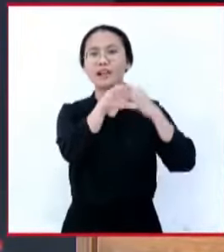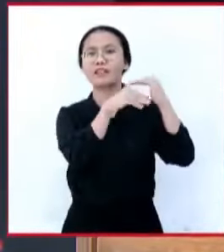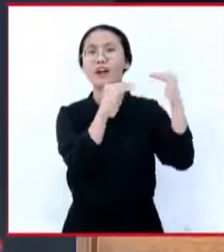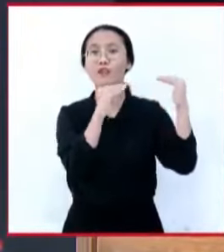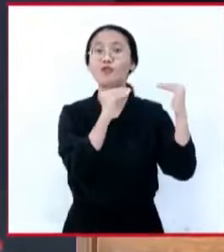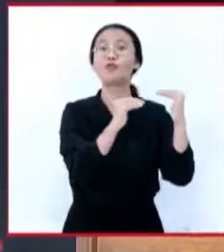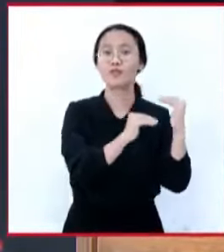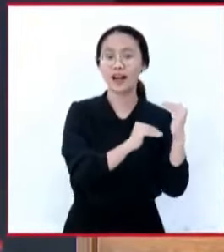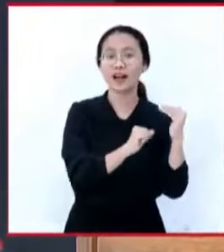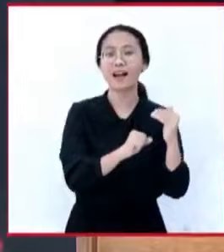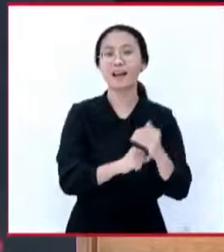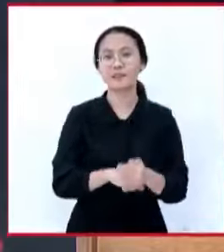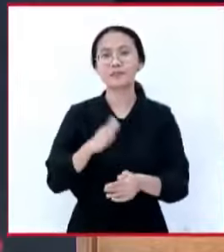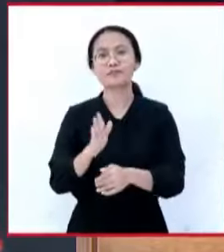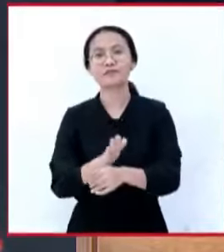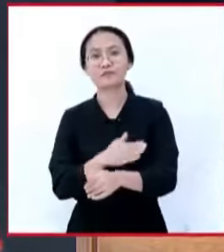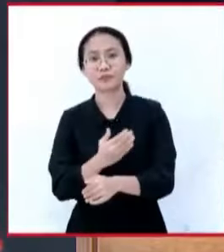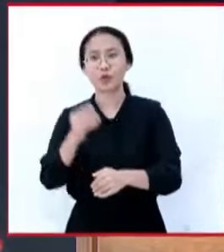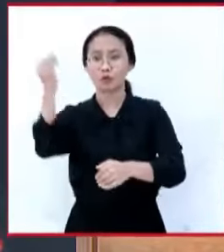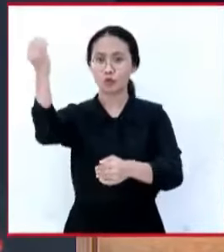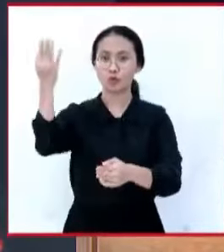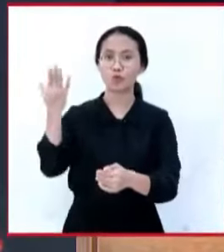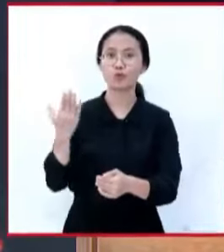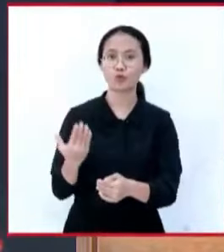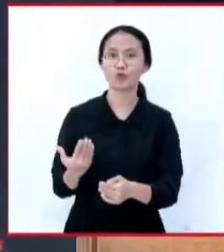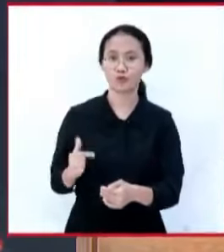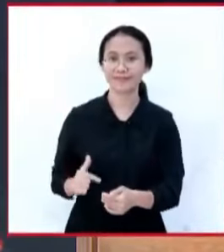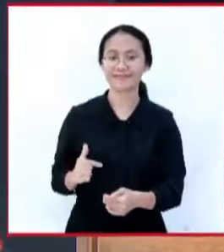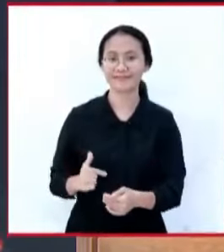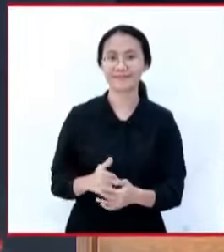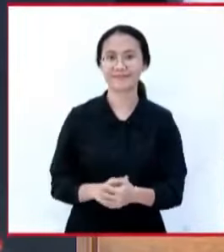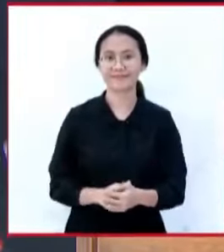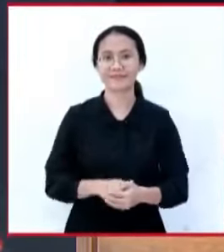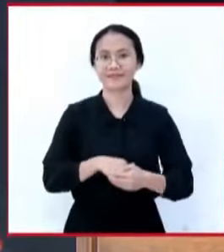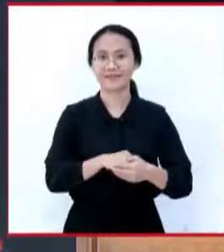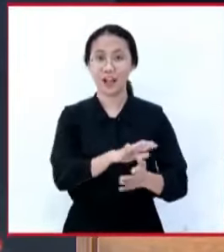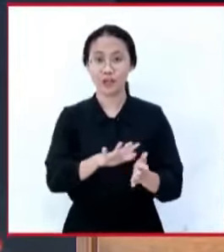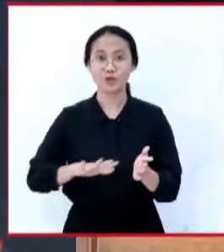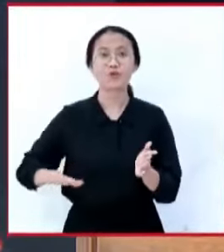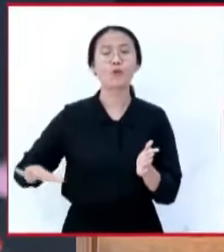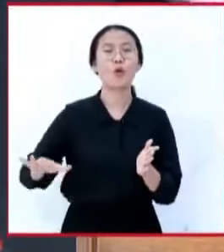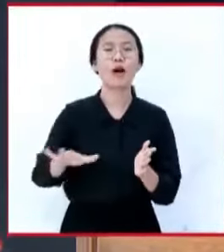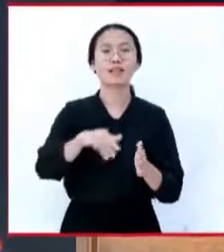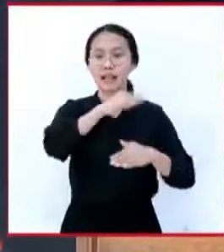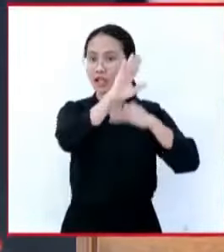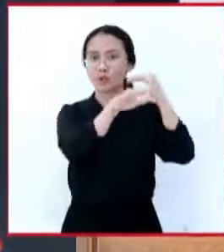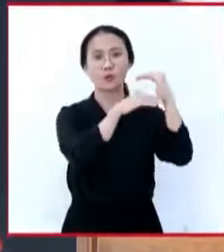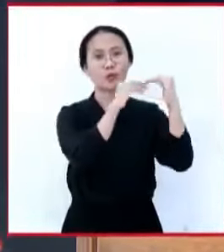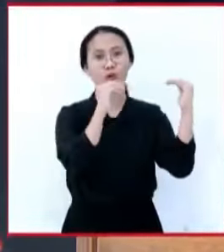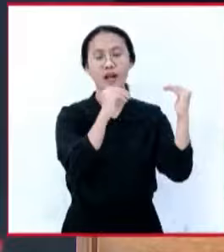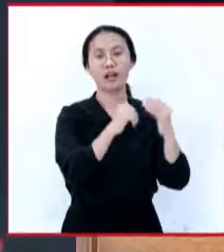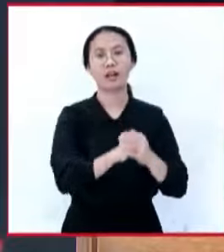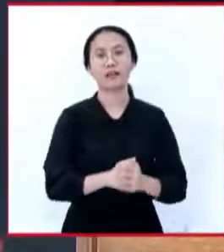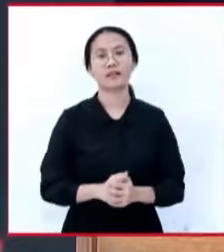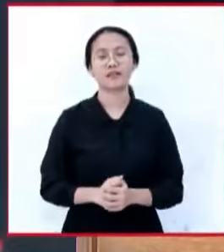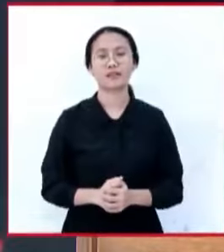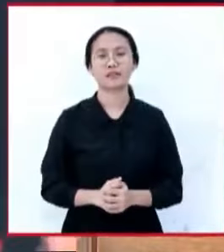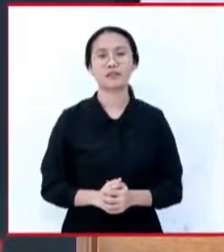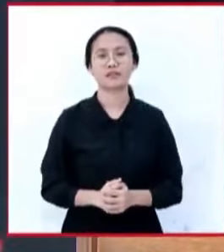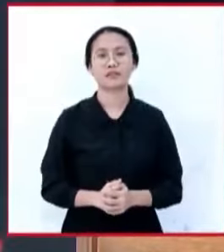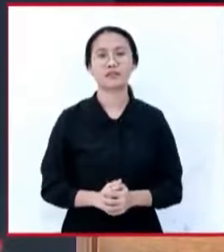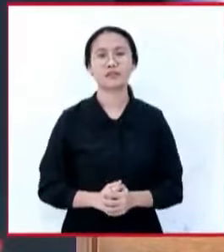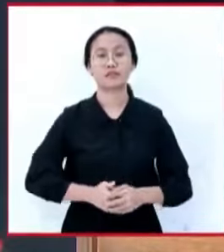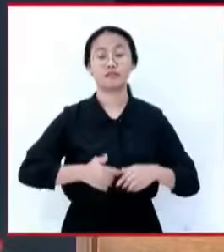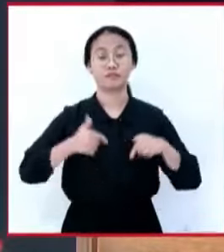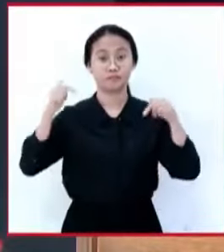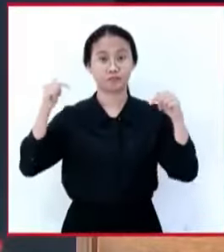suasana surga turunlah suasana surga turun di sini memang